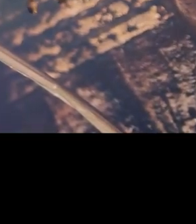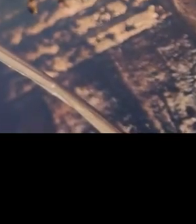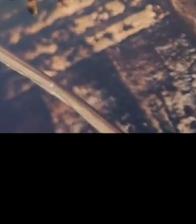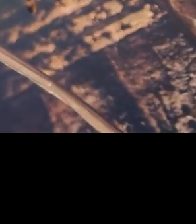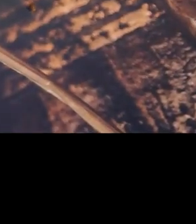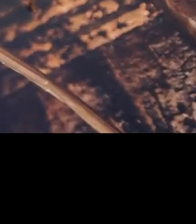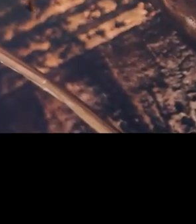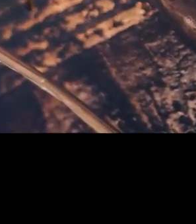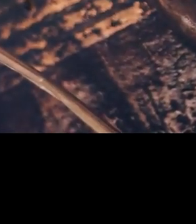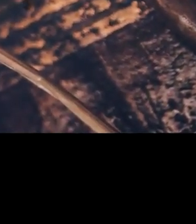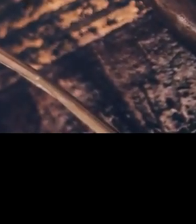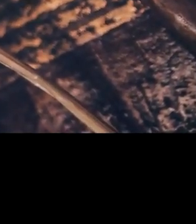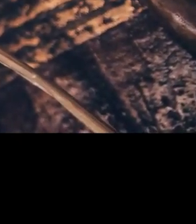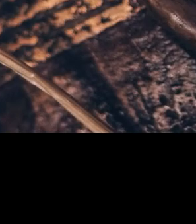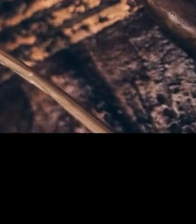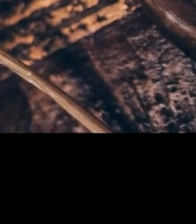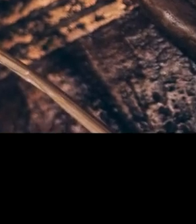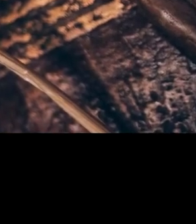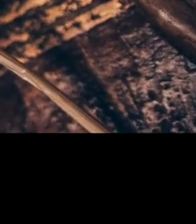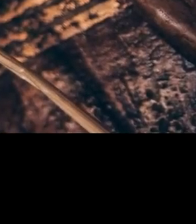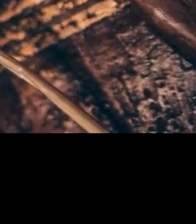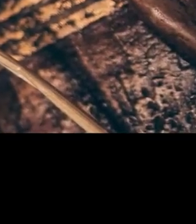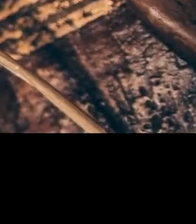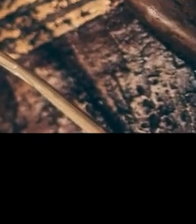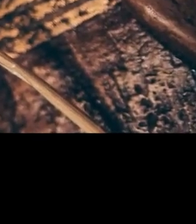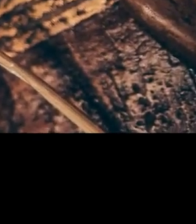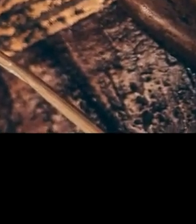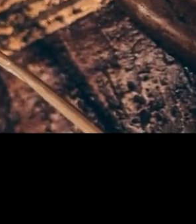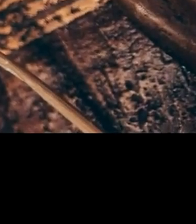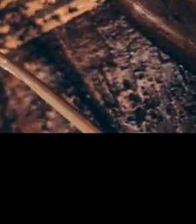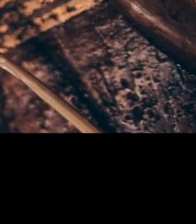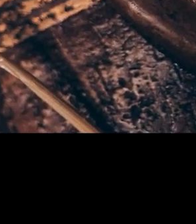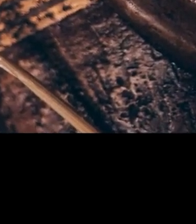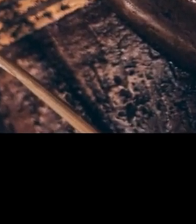u djeci vidjeti.